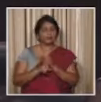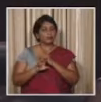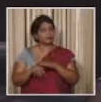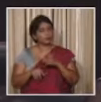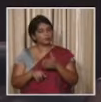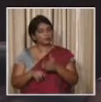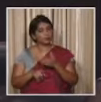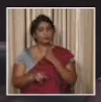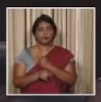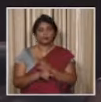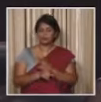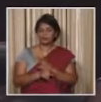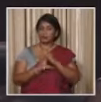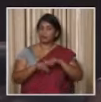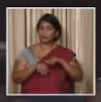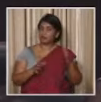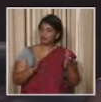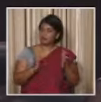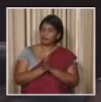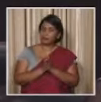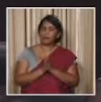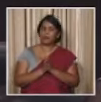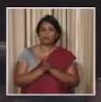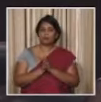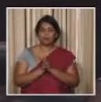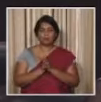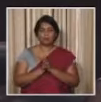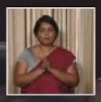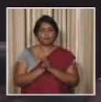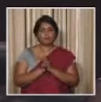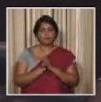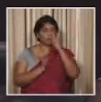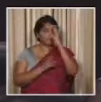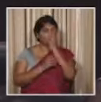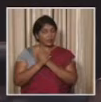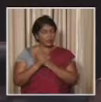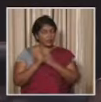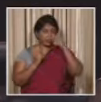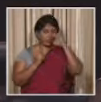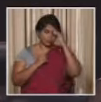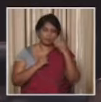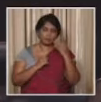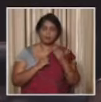ශිෂ්‍යයන් ගුරුවරයා සහ ශිෂ්‍යයන් තුළද, ආගමික නායකයා සහ